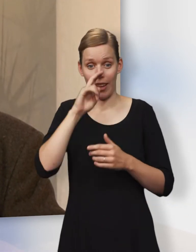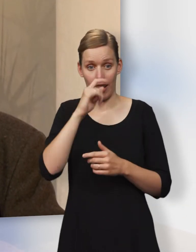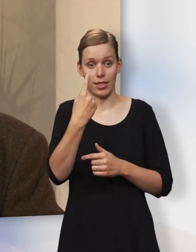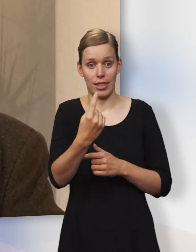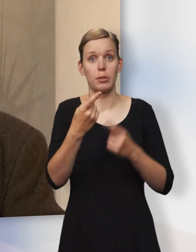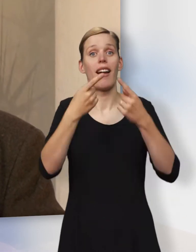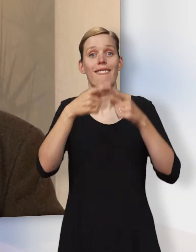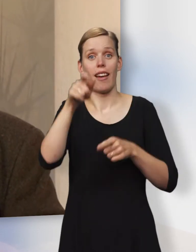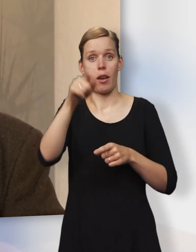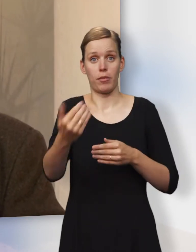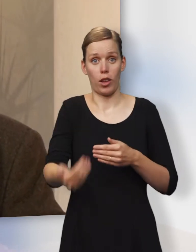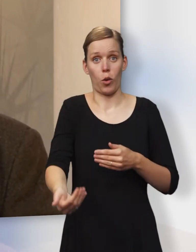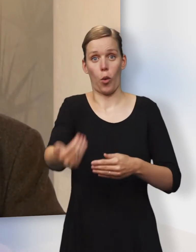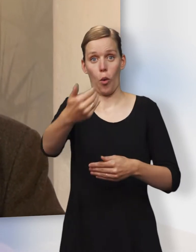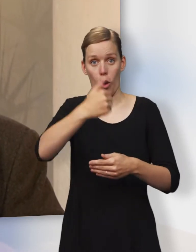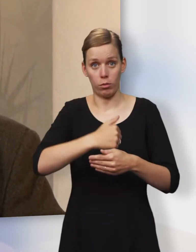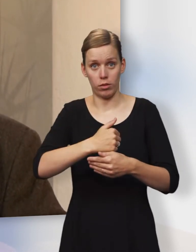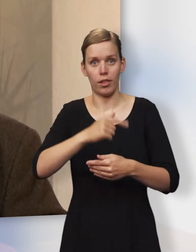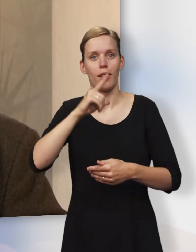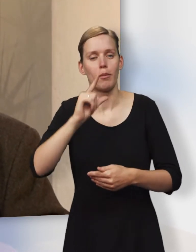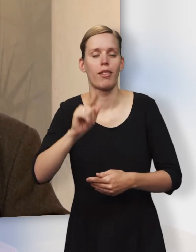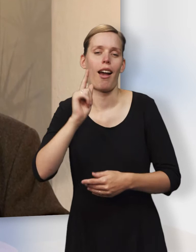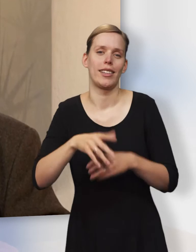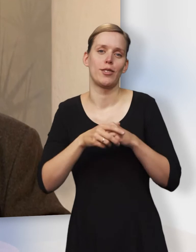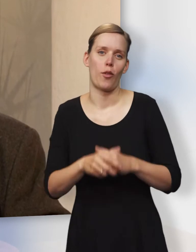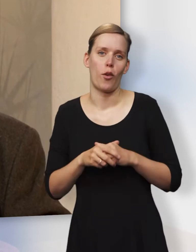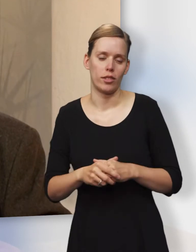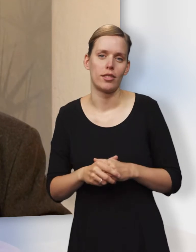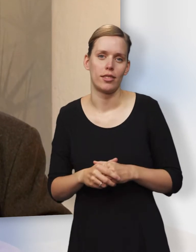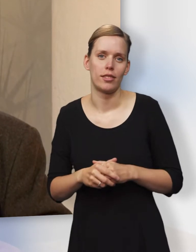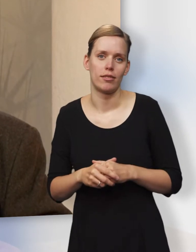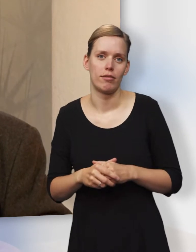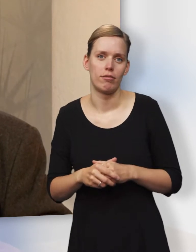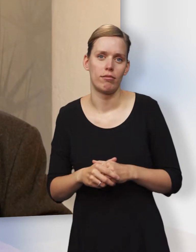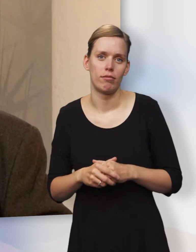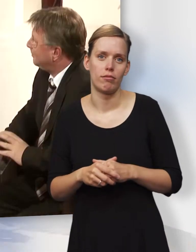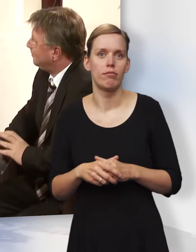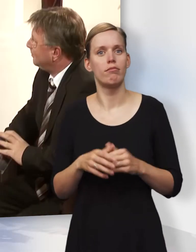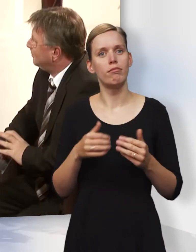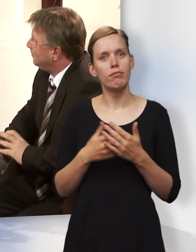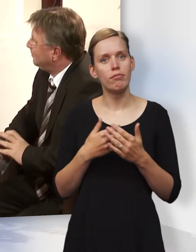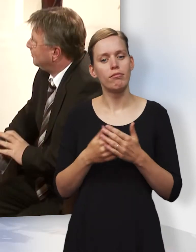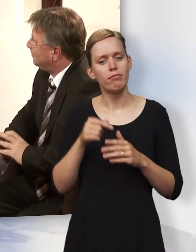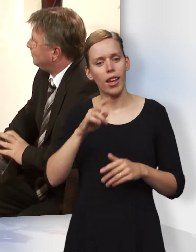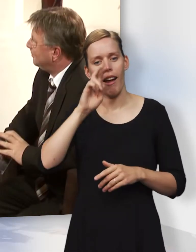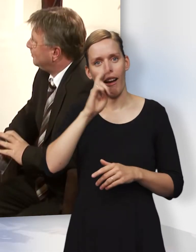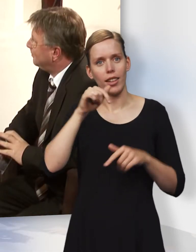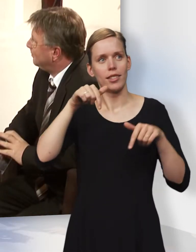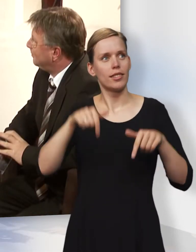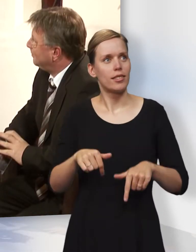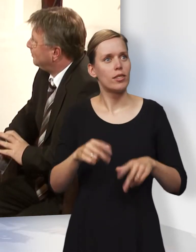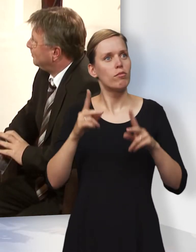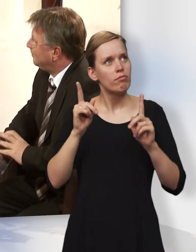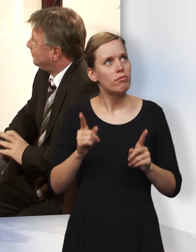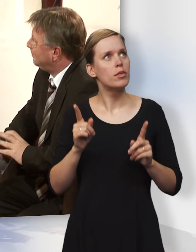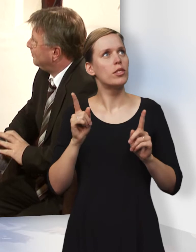herkommt, als Fremder kommt und als Freund auch geht. Also er soll hier wirklich erfahren,